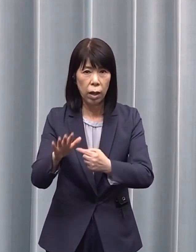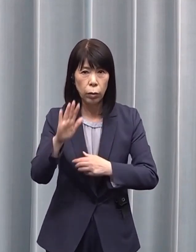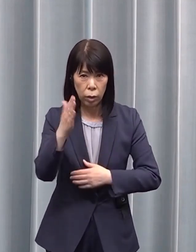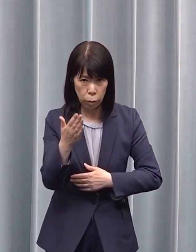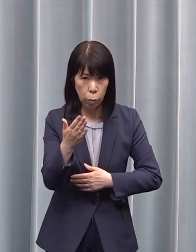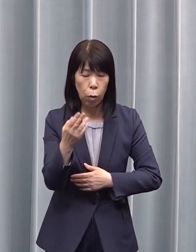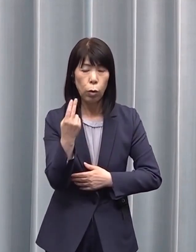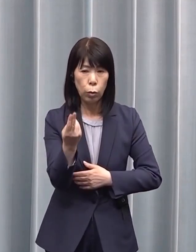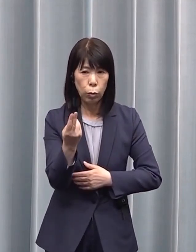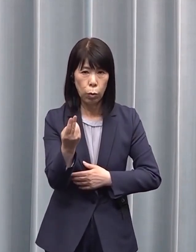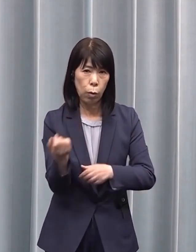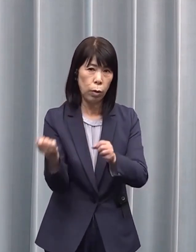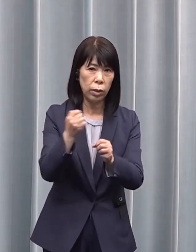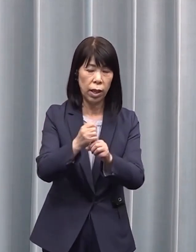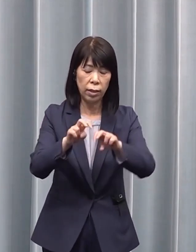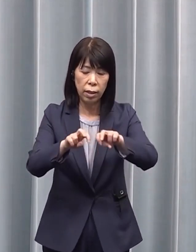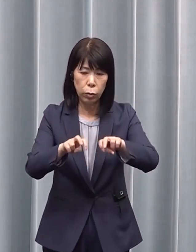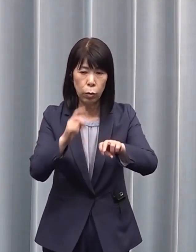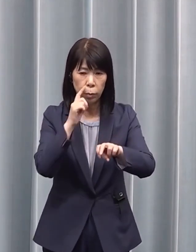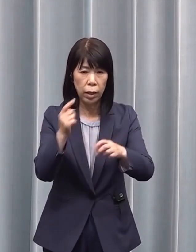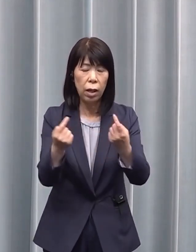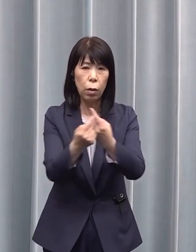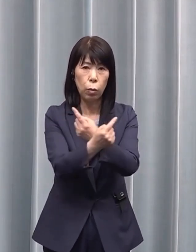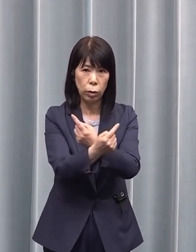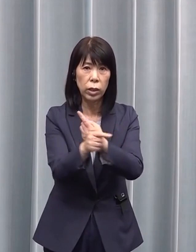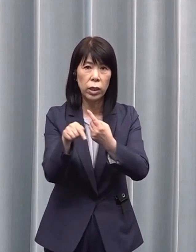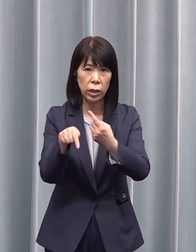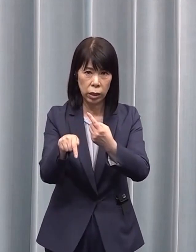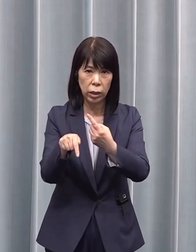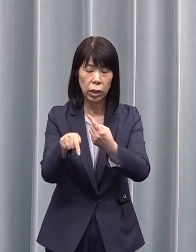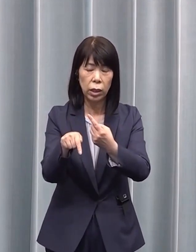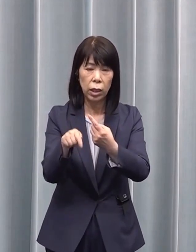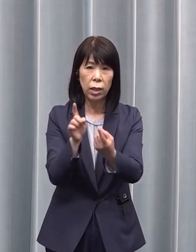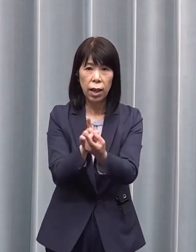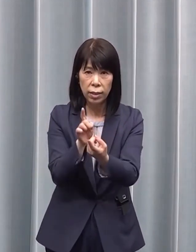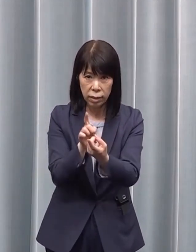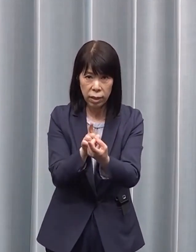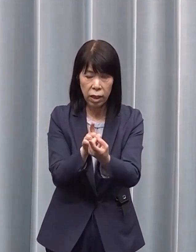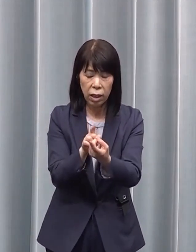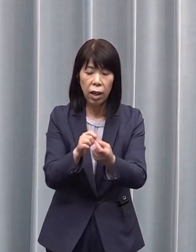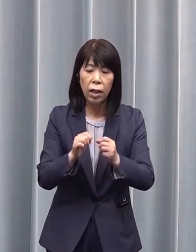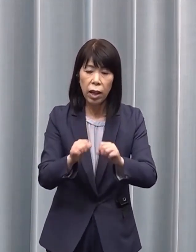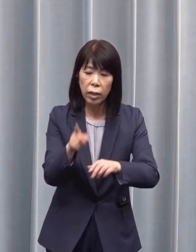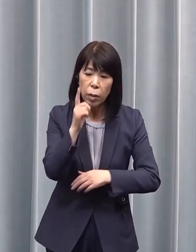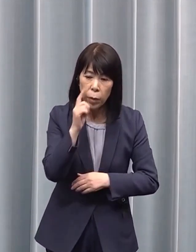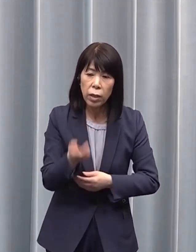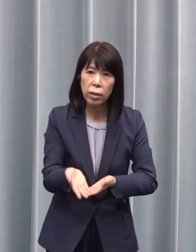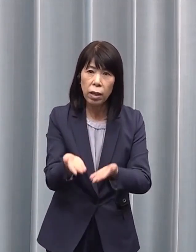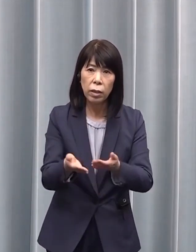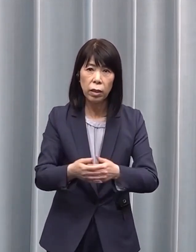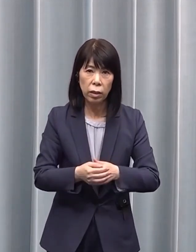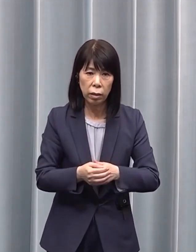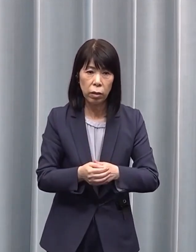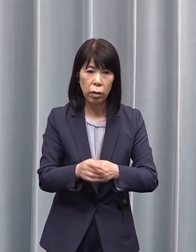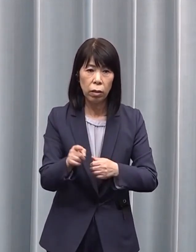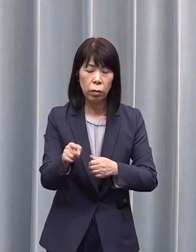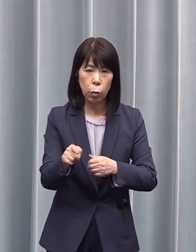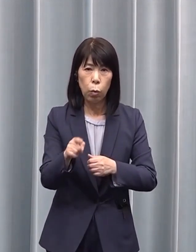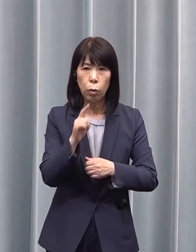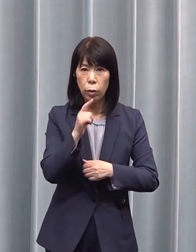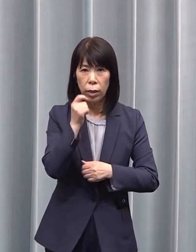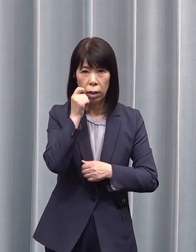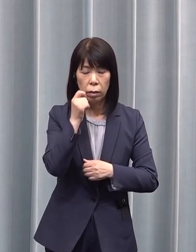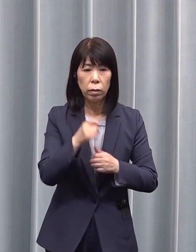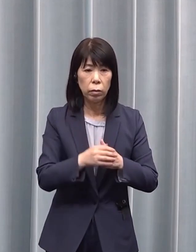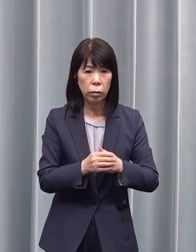再開発の見直しというところに、外苑再開発見直しということに、やってみなさいと、そこに踏み切りを指示ができないのは、こうい